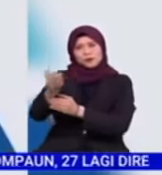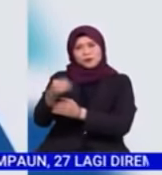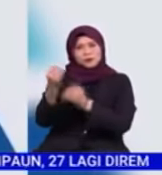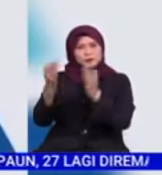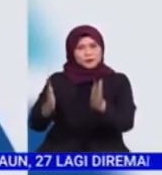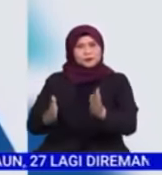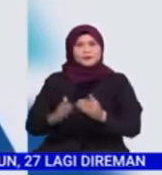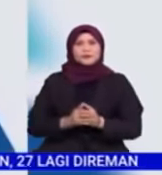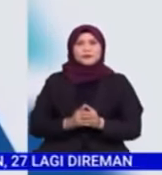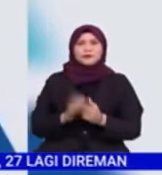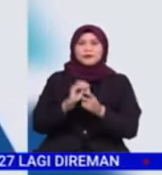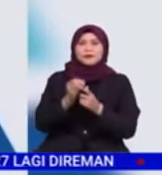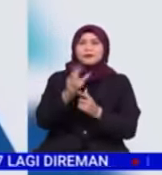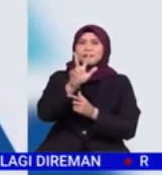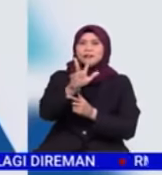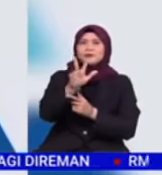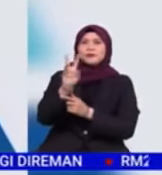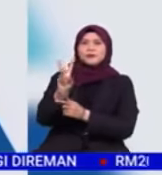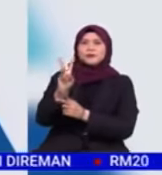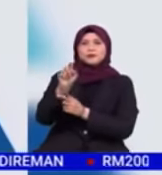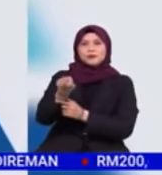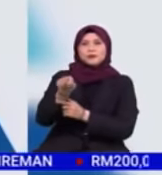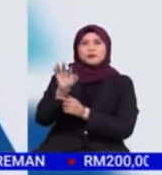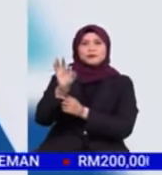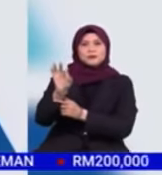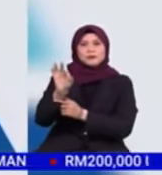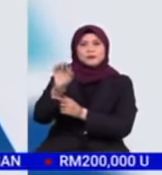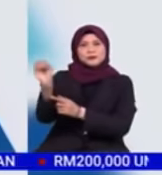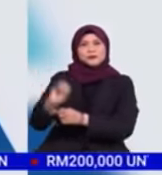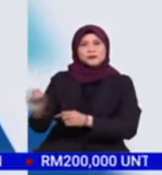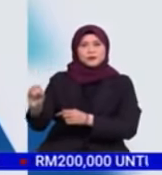juta orang atau 36 foreplay